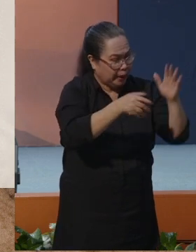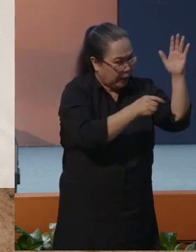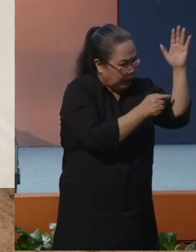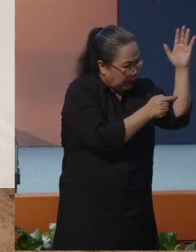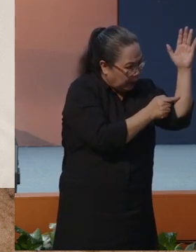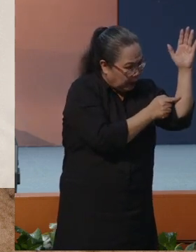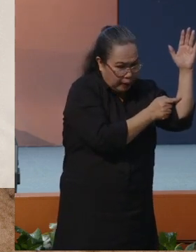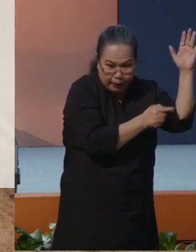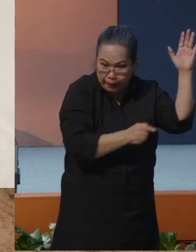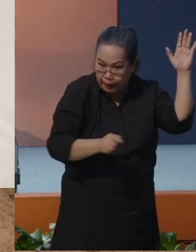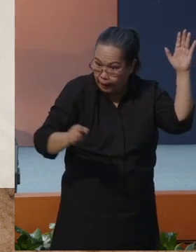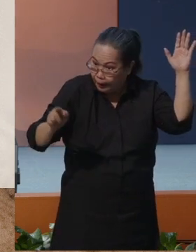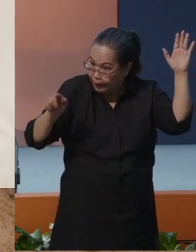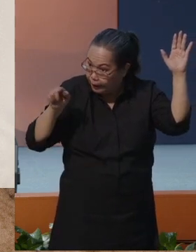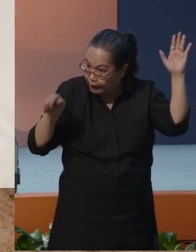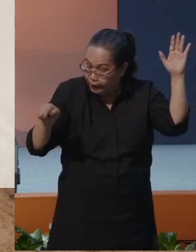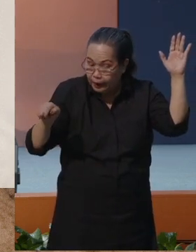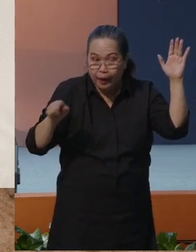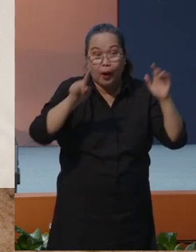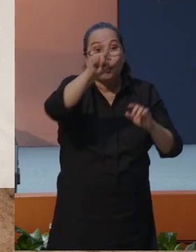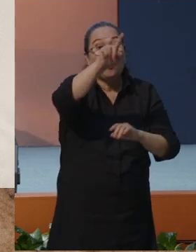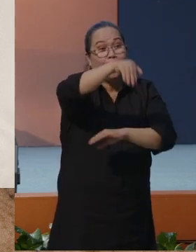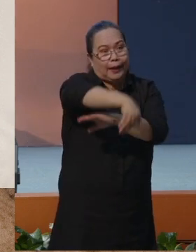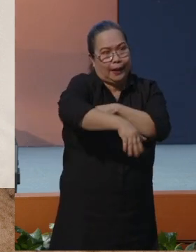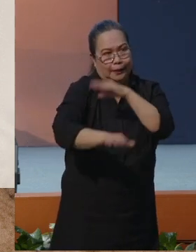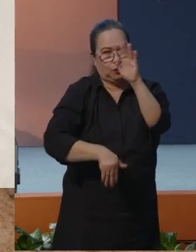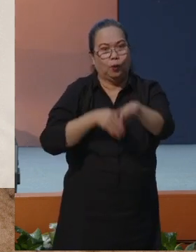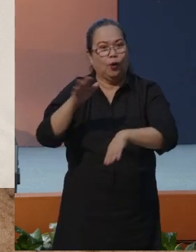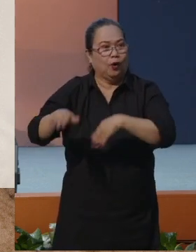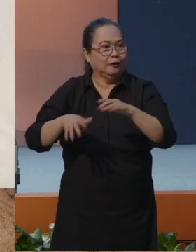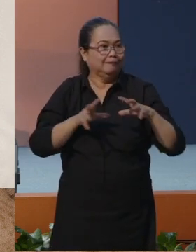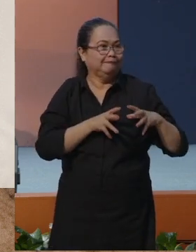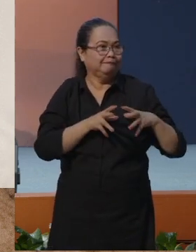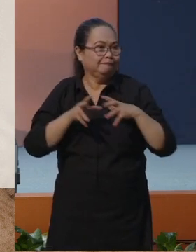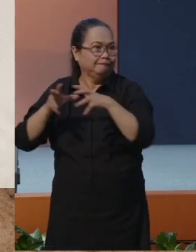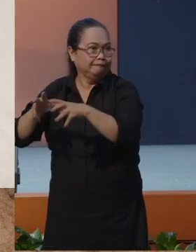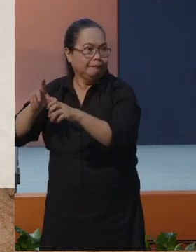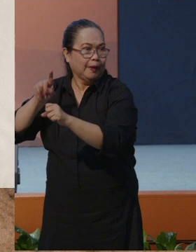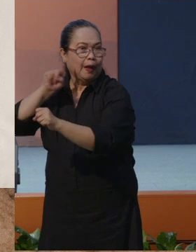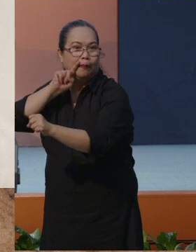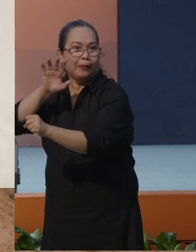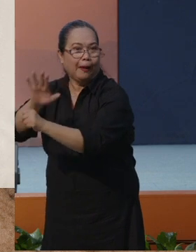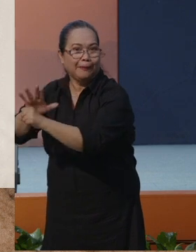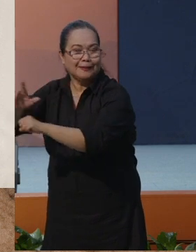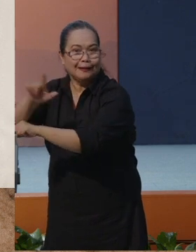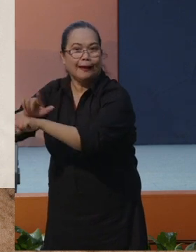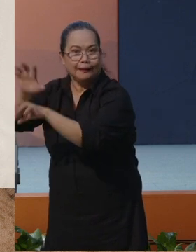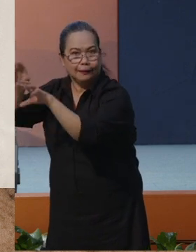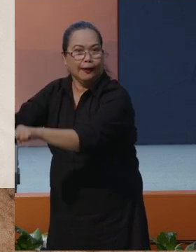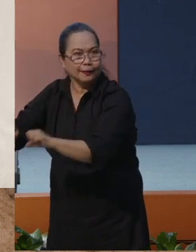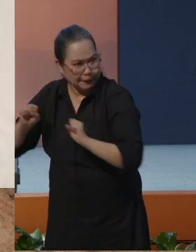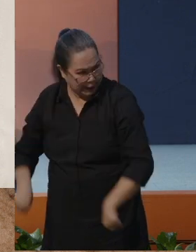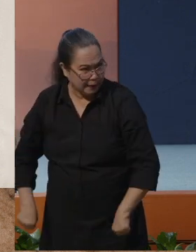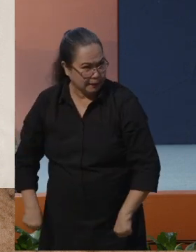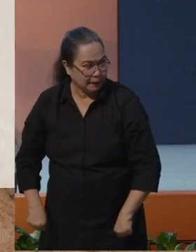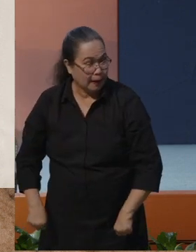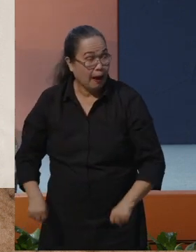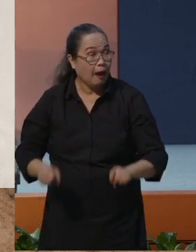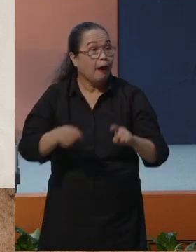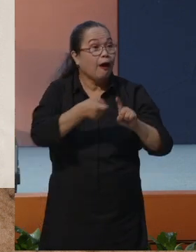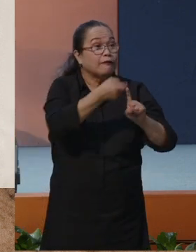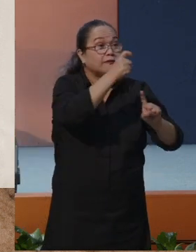Barnea, isang gabing lakaran lang, nasa Promised Land na sila. Mula sa